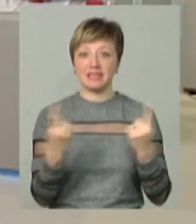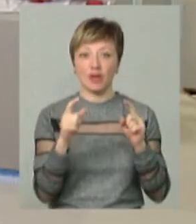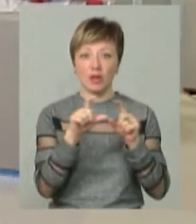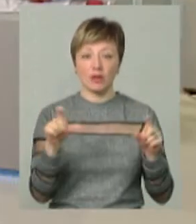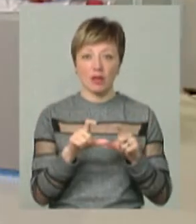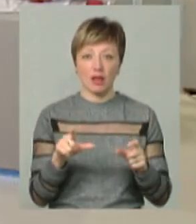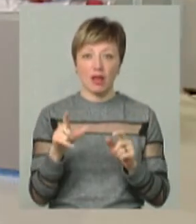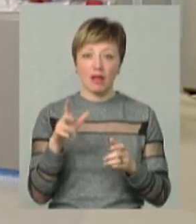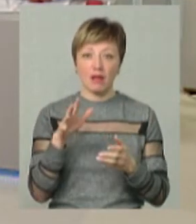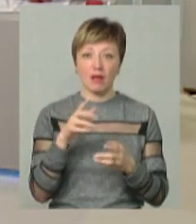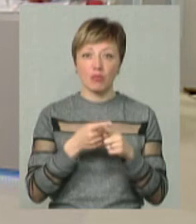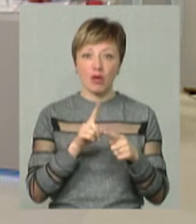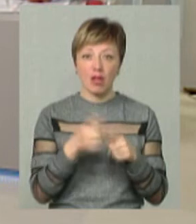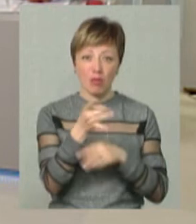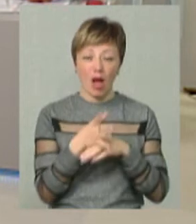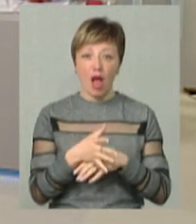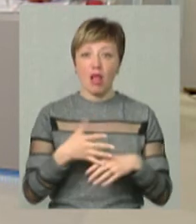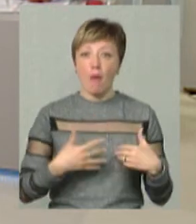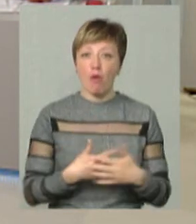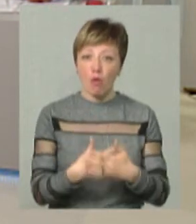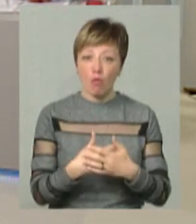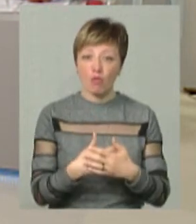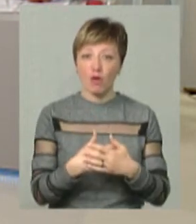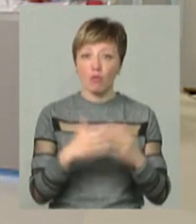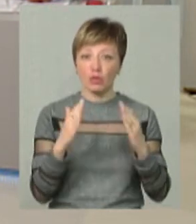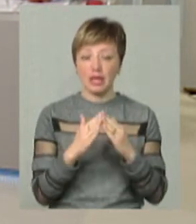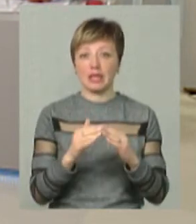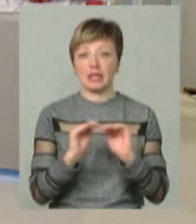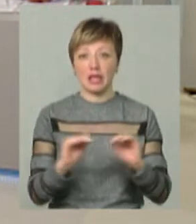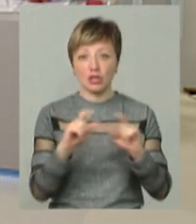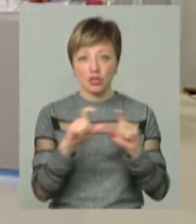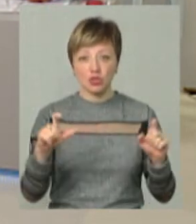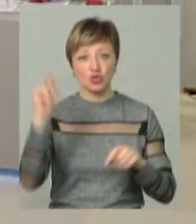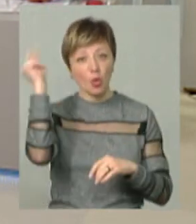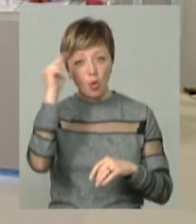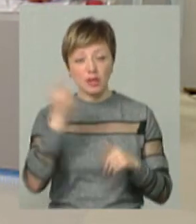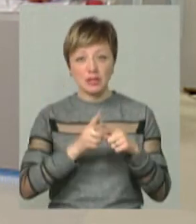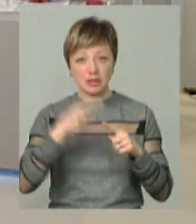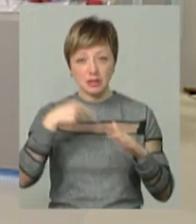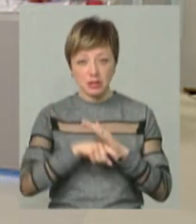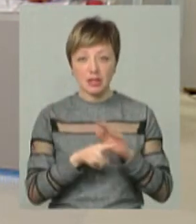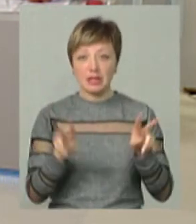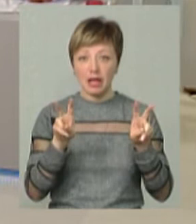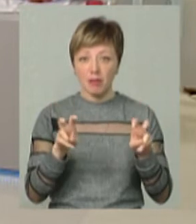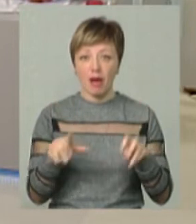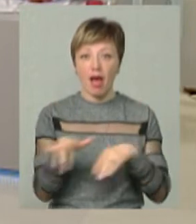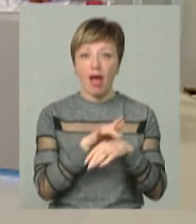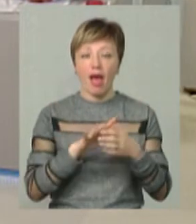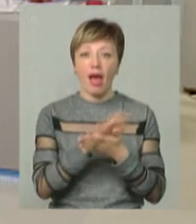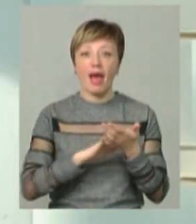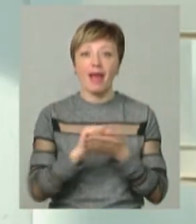випадки, коли нападали на пологові будинки, на дитячі садки, на школи. Це все ознаменується таким терміном, як геноцид.